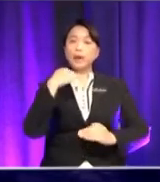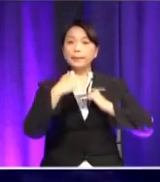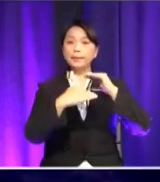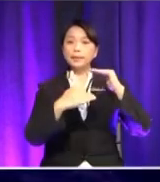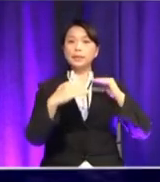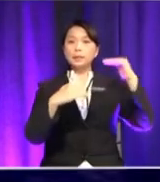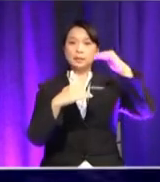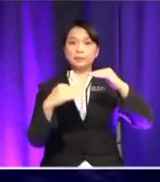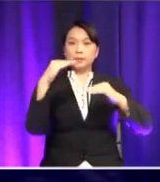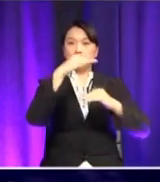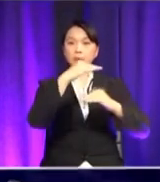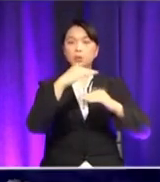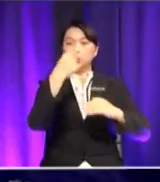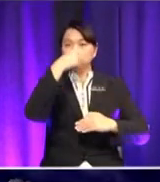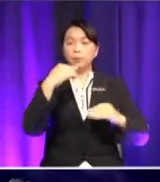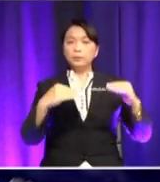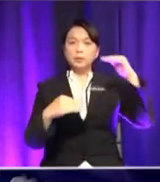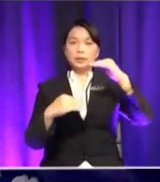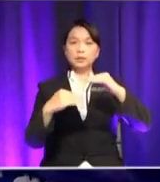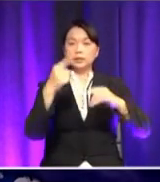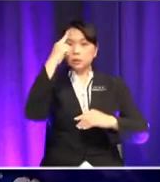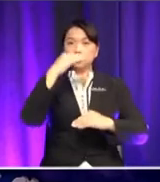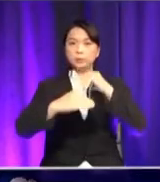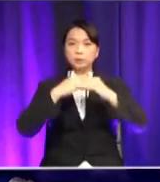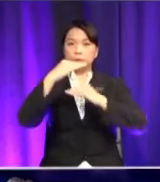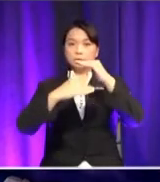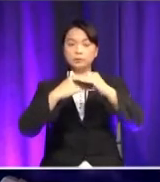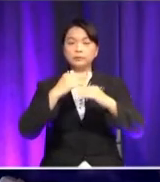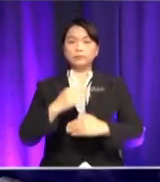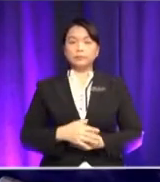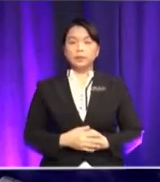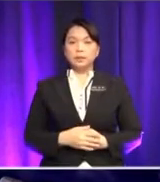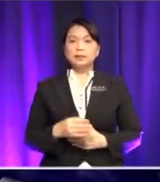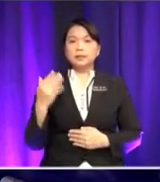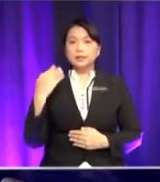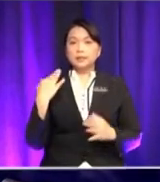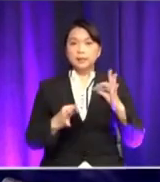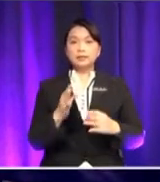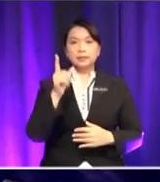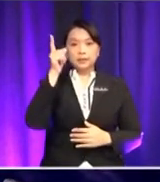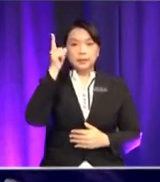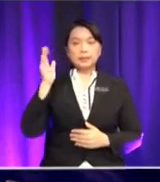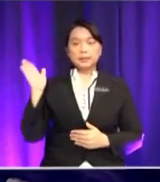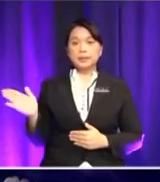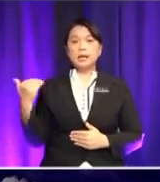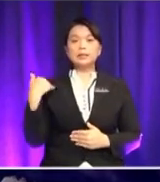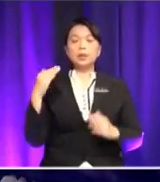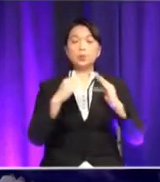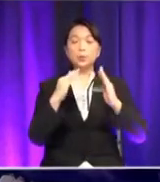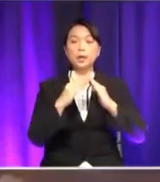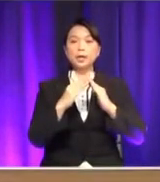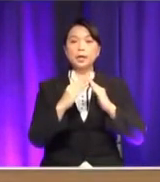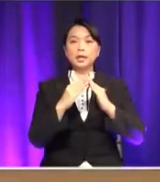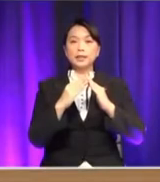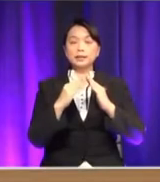membina sebuah bangunan ke bangunan yang kamu tengok di situ adalah rumah kediaman setingkat Oke Di mana